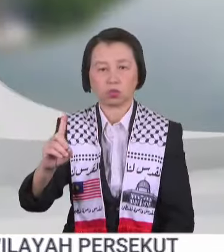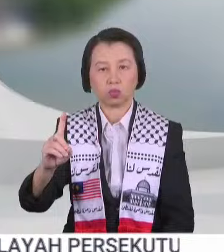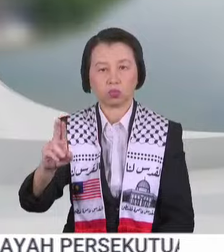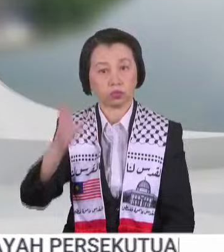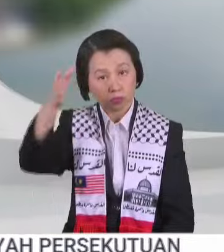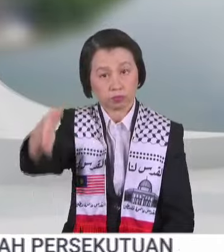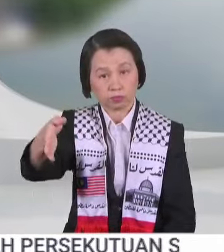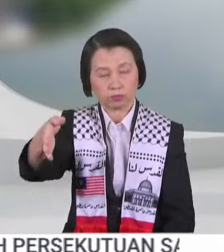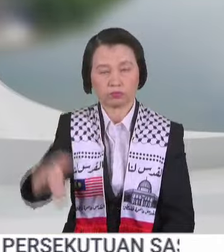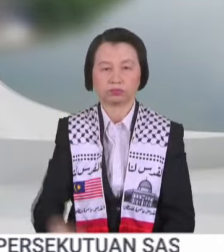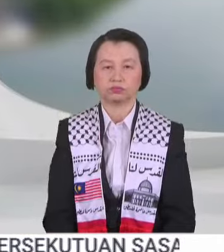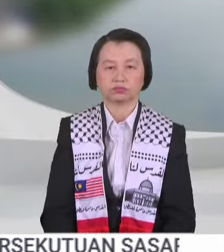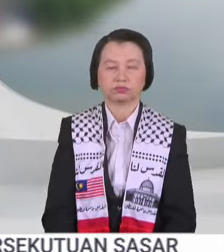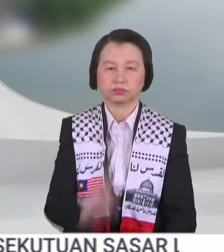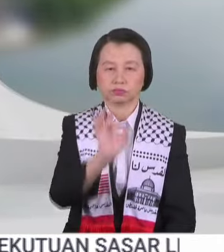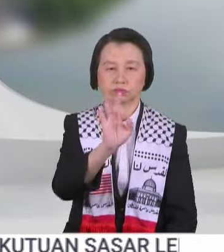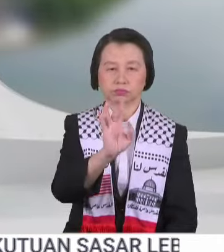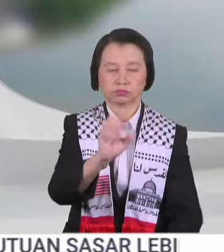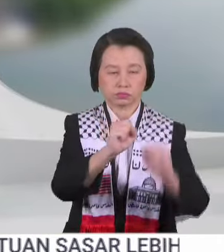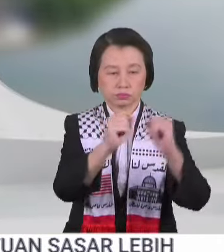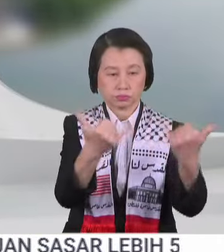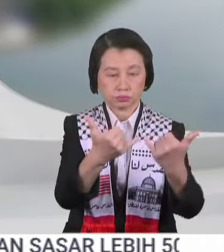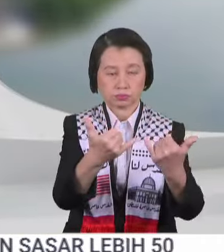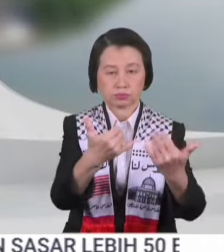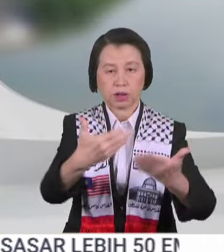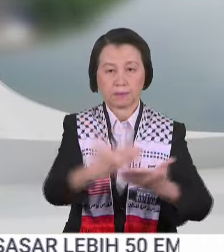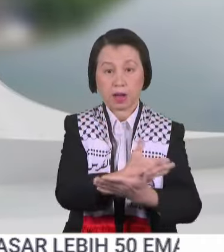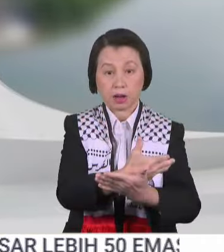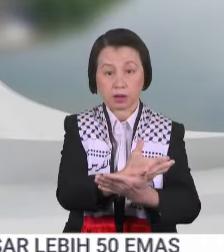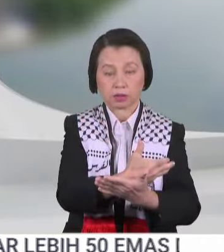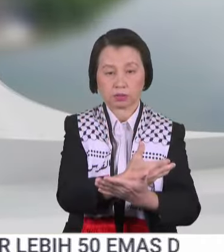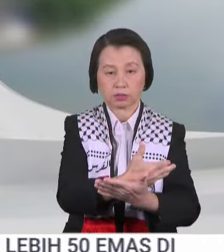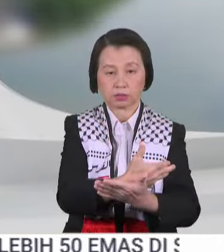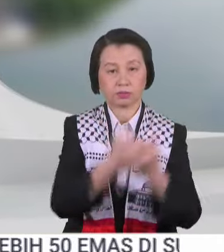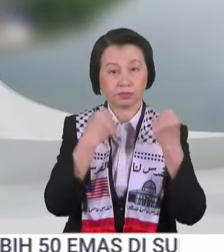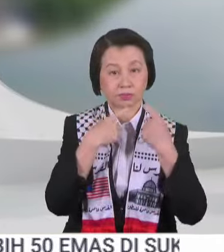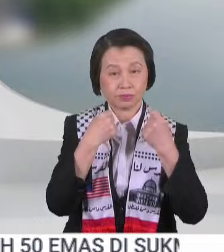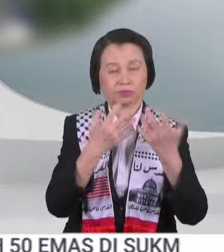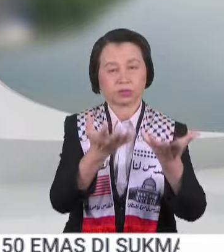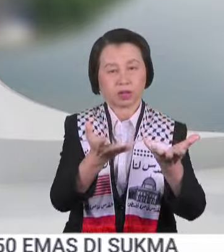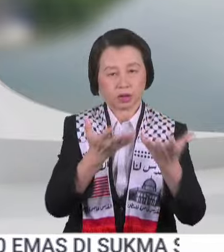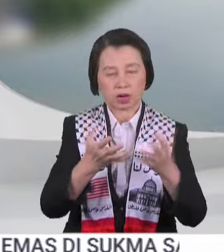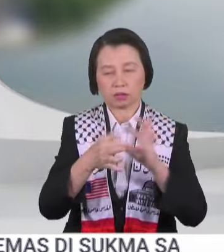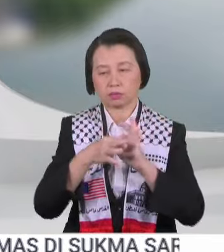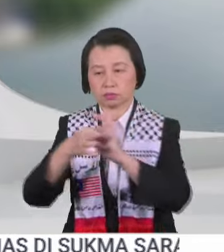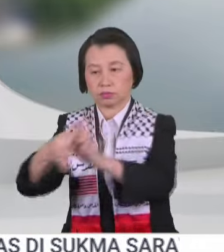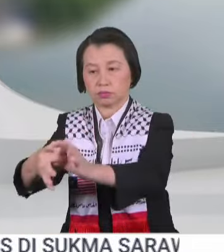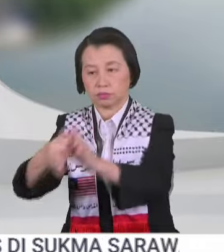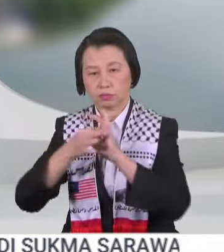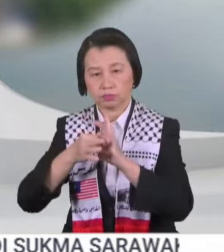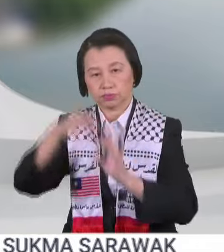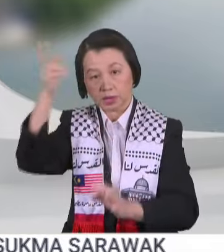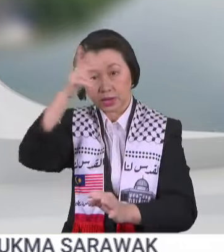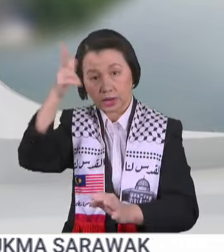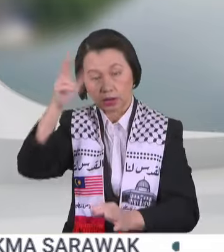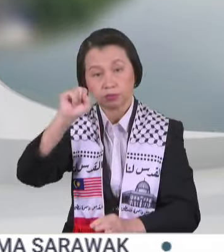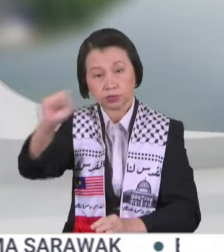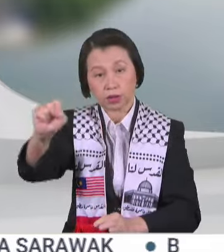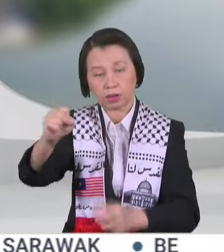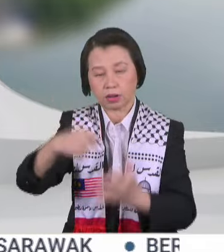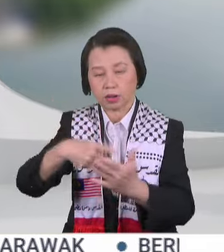Sebuah syarikat dari Semenanjung, MCW Inovasi Senen Berhad, berhasrat menjalin kerjasama dengan kerajaan negeri